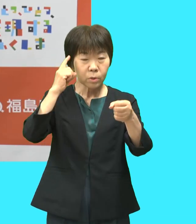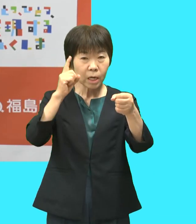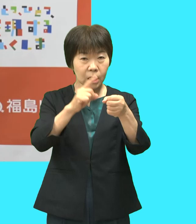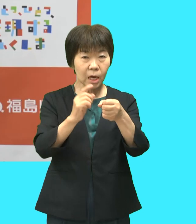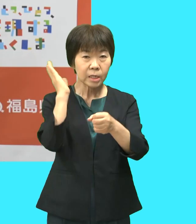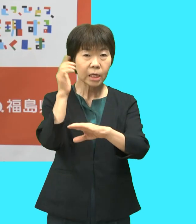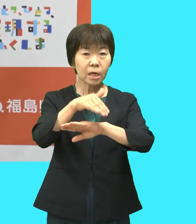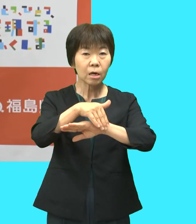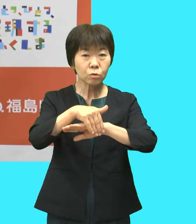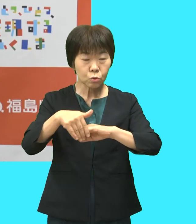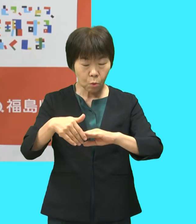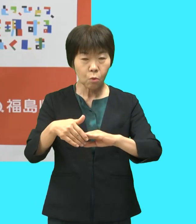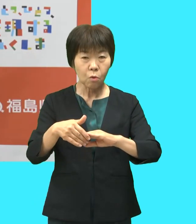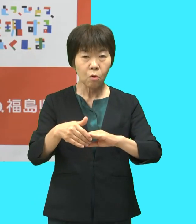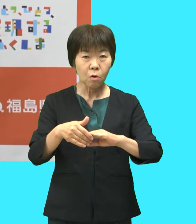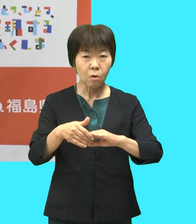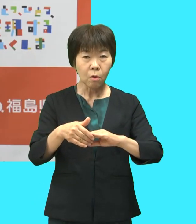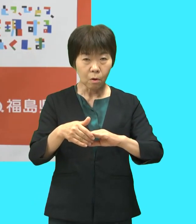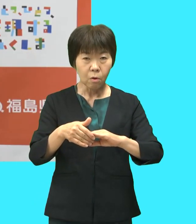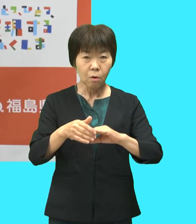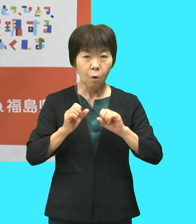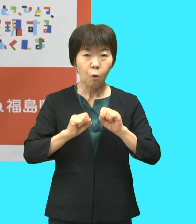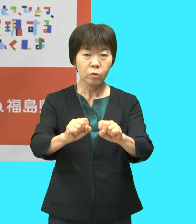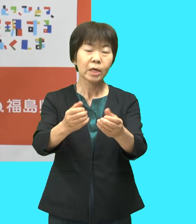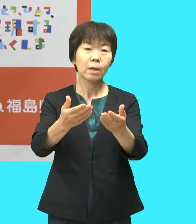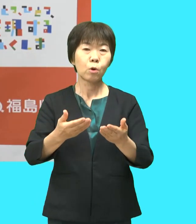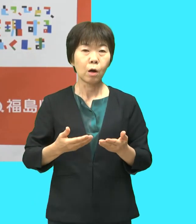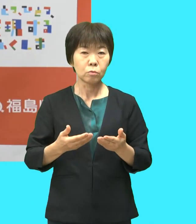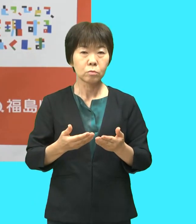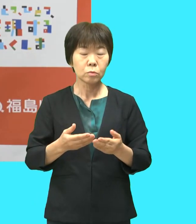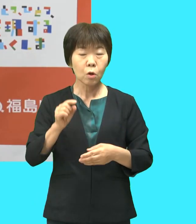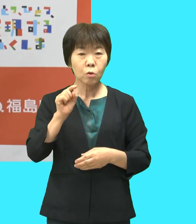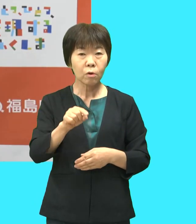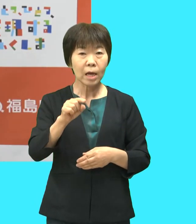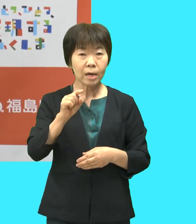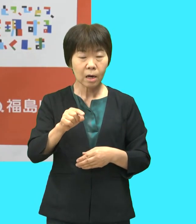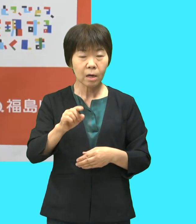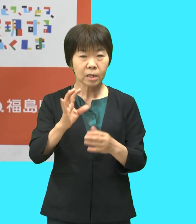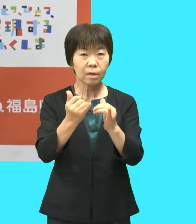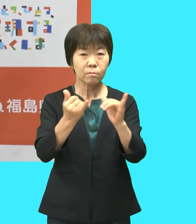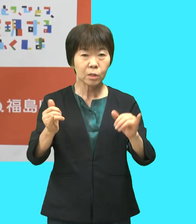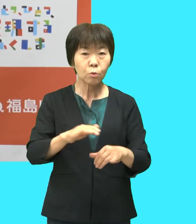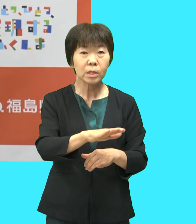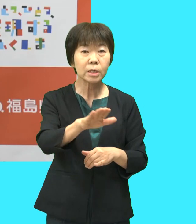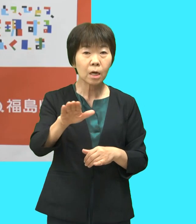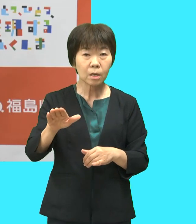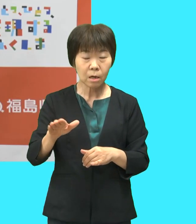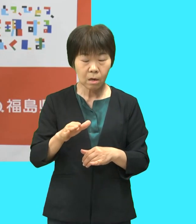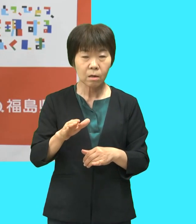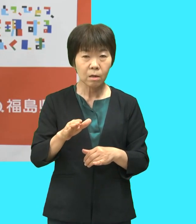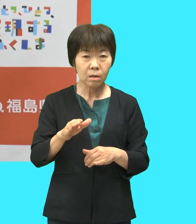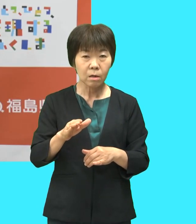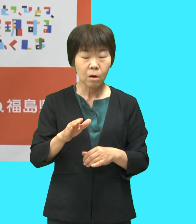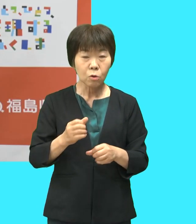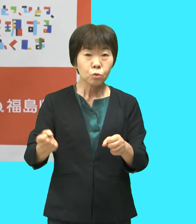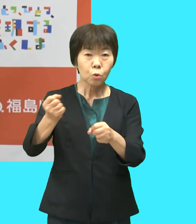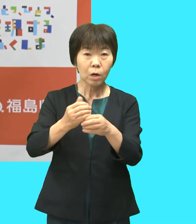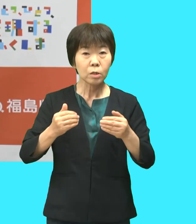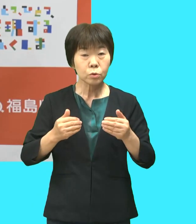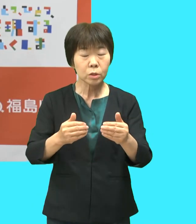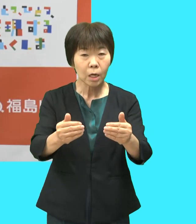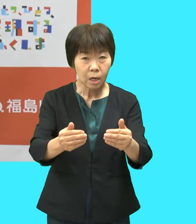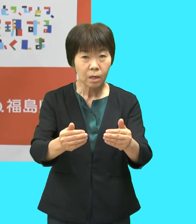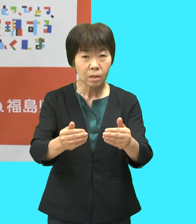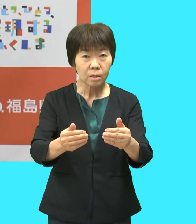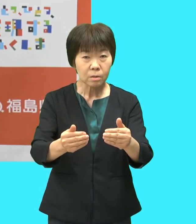策を実際に実現をしていただくこと、そしてそれが県民の皆さんが復興が進んだなと実